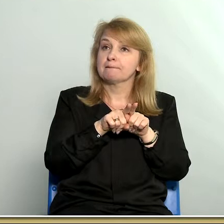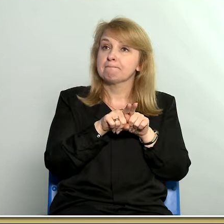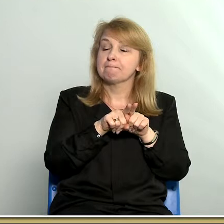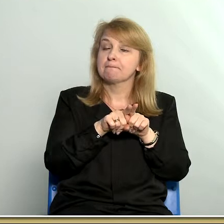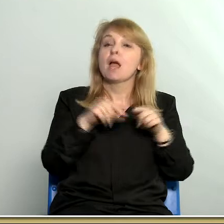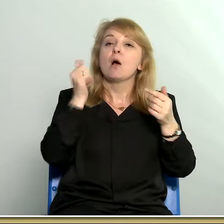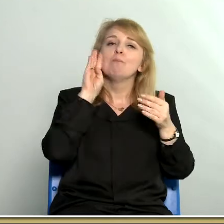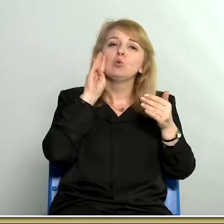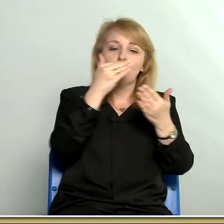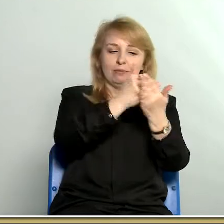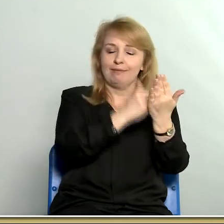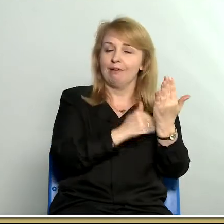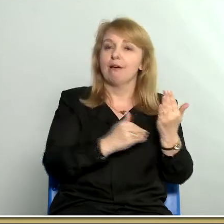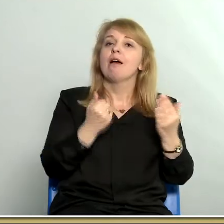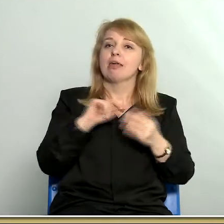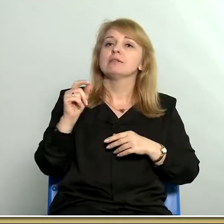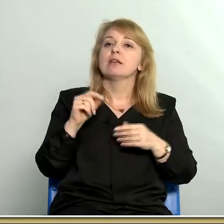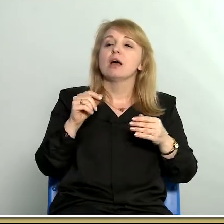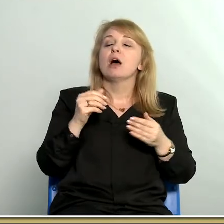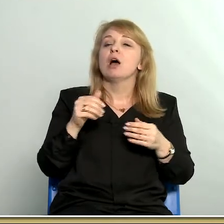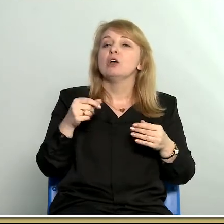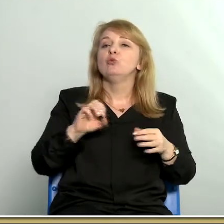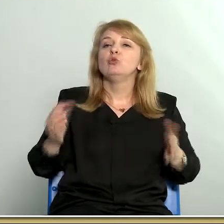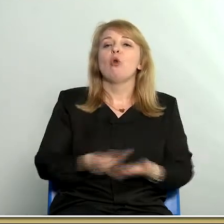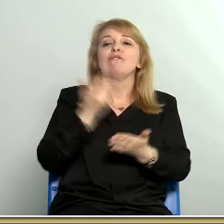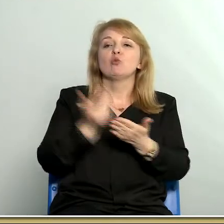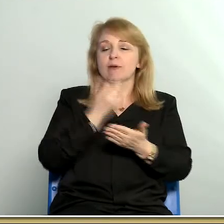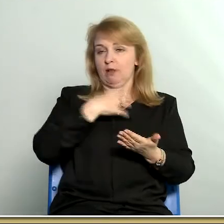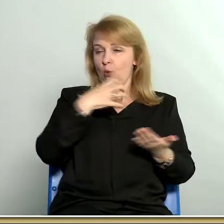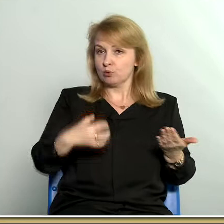zakresem podobny do programu operacyjnego i innowacyjnego gospodarka